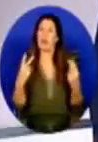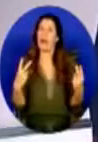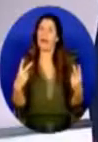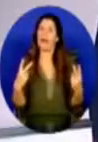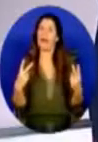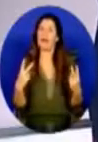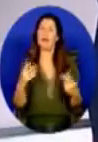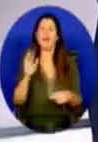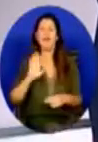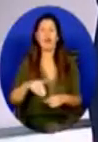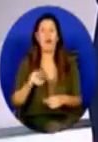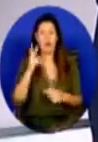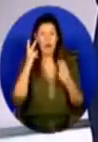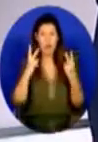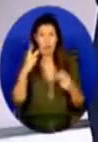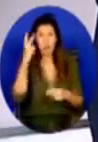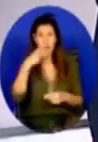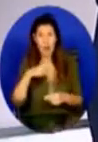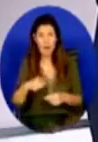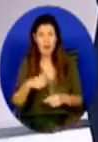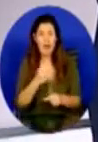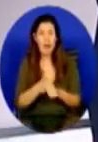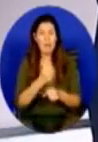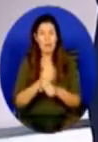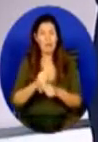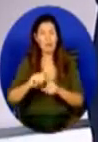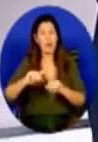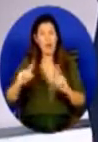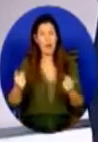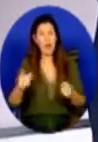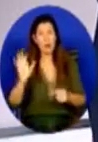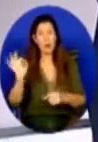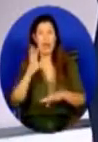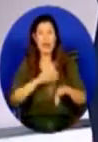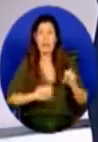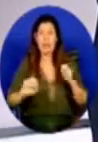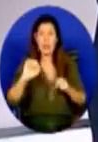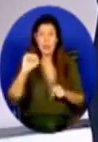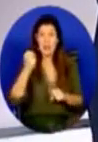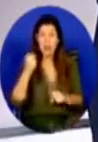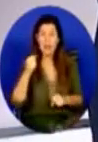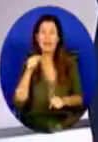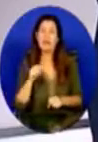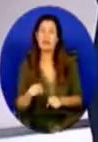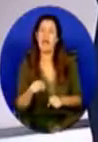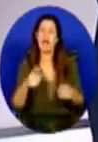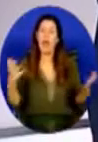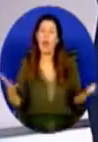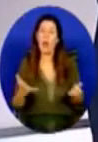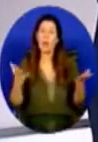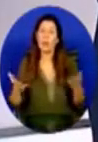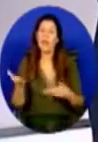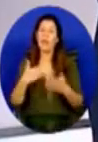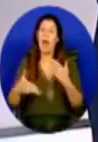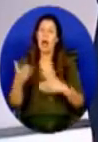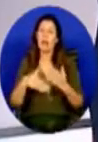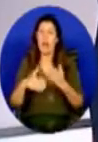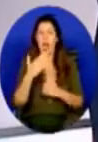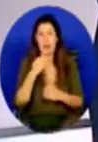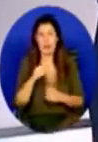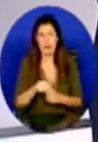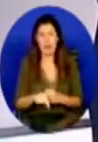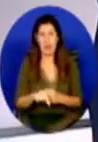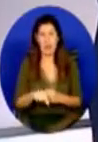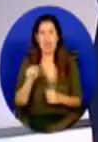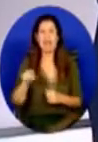להבין שאנחנו, המשימות האחרות של ההסתדרות הציונית לשאלתך, זה לעלות, לעודד עלייה לישראל, זה